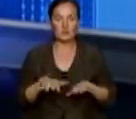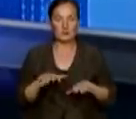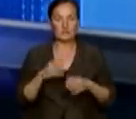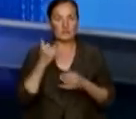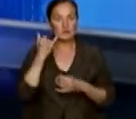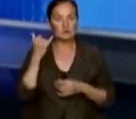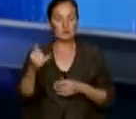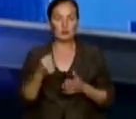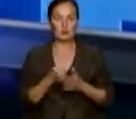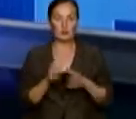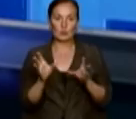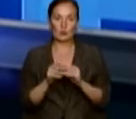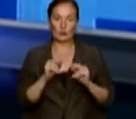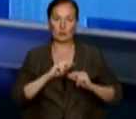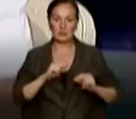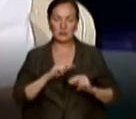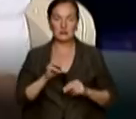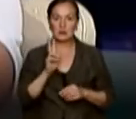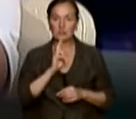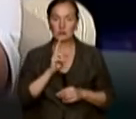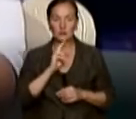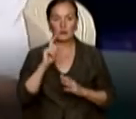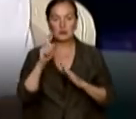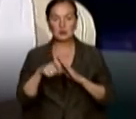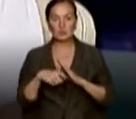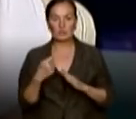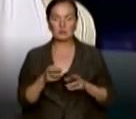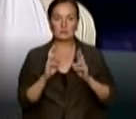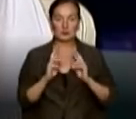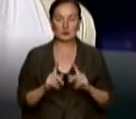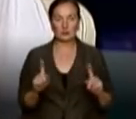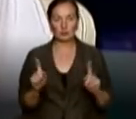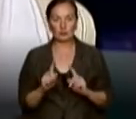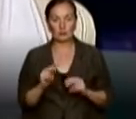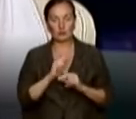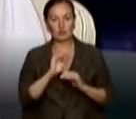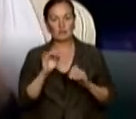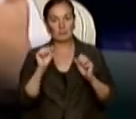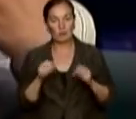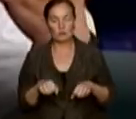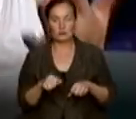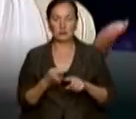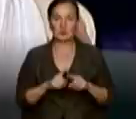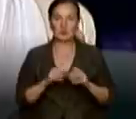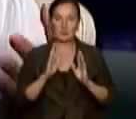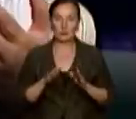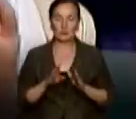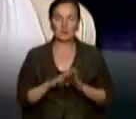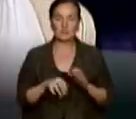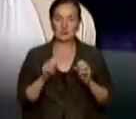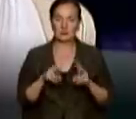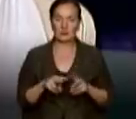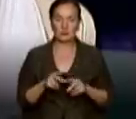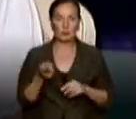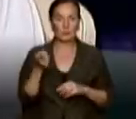Кременчука, дізнавалася, що, як, до чого, чи можна, чи це буде безпечно. Тобто, знову ж таки, про те, що є суви, я про